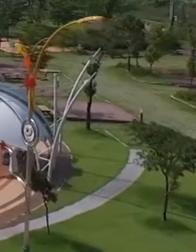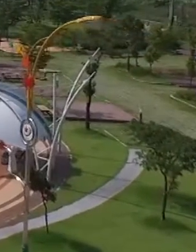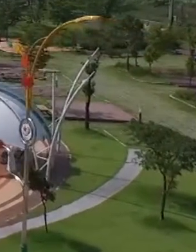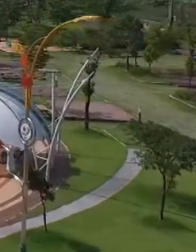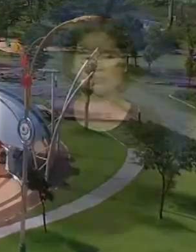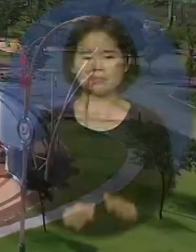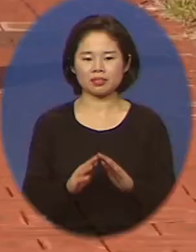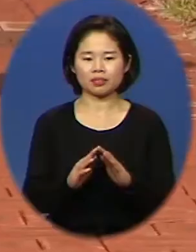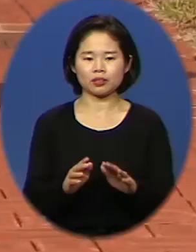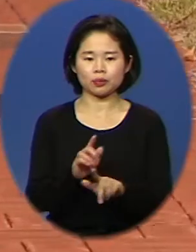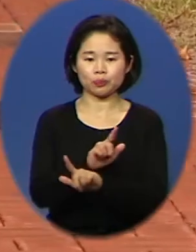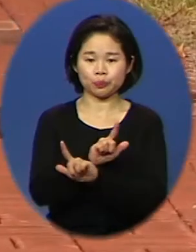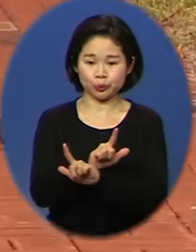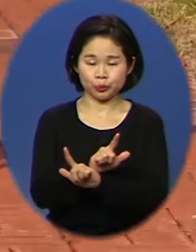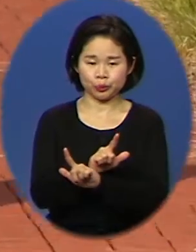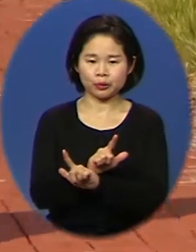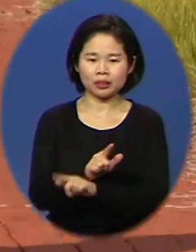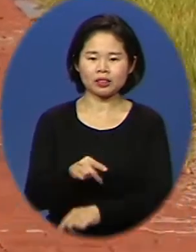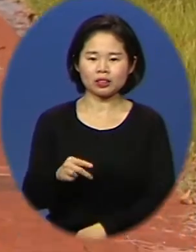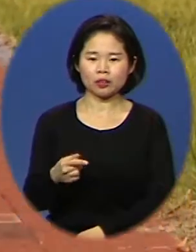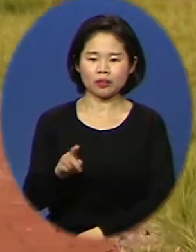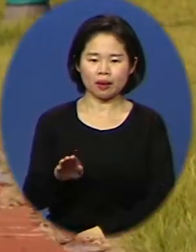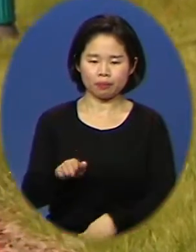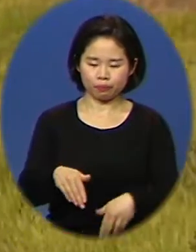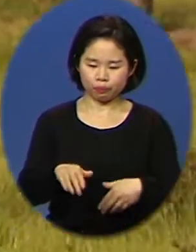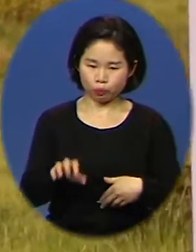전북 서남부에 위치한 정읍.